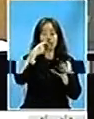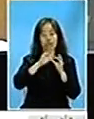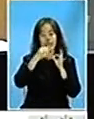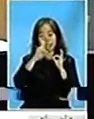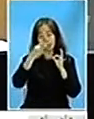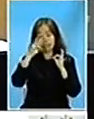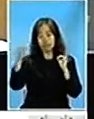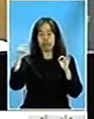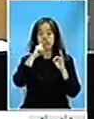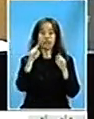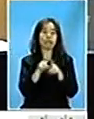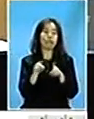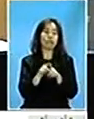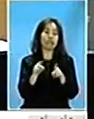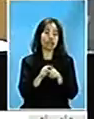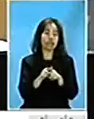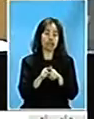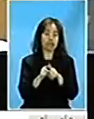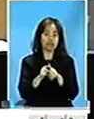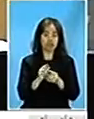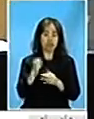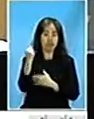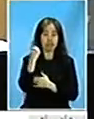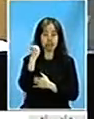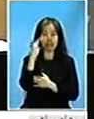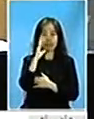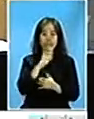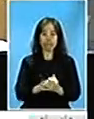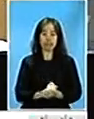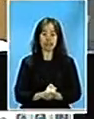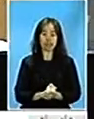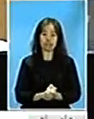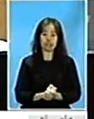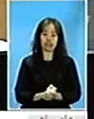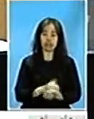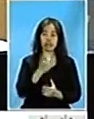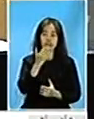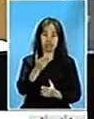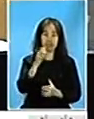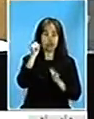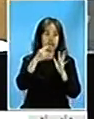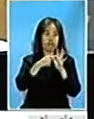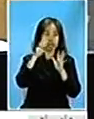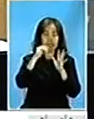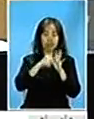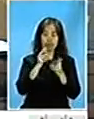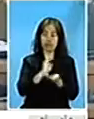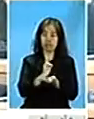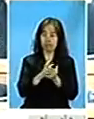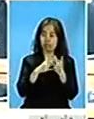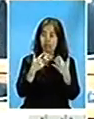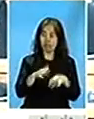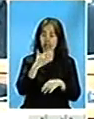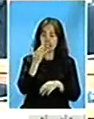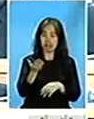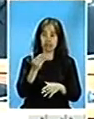ครับนะอย่าไปนั้นกันมากเลยฮะเชิญท่านต่อครับ ครับ ท่านดร.สามารถนั่งรอตั้งแต่เช้าแล้วมาบอกผมนะท่านอยากจะพูดเชิญ